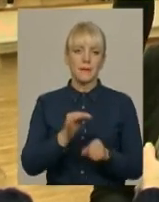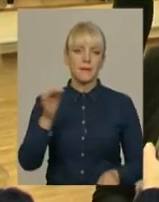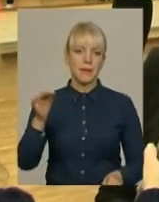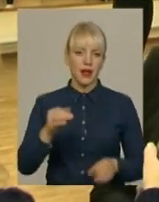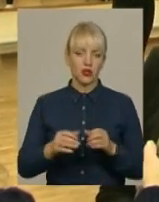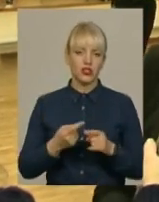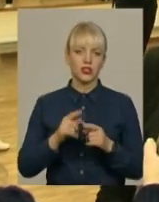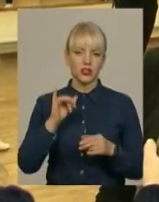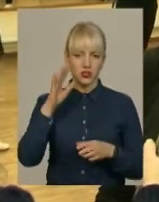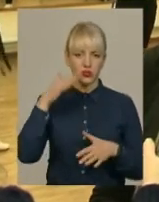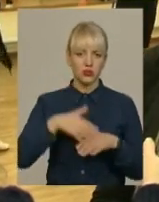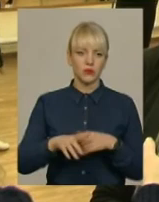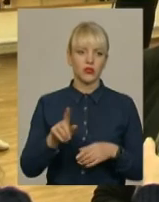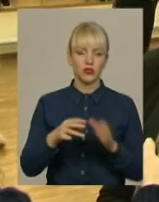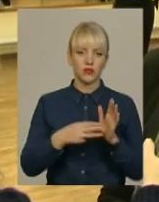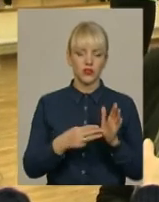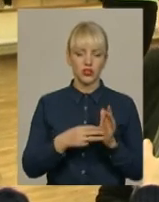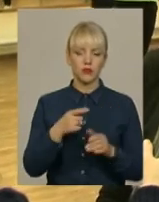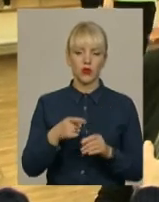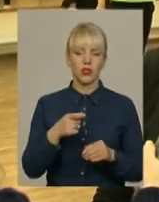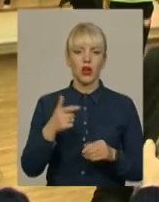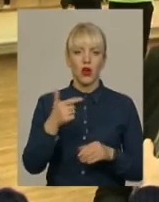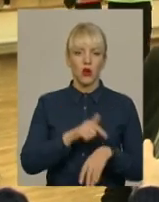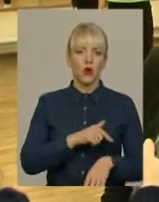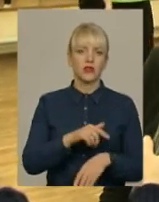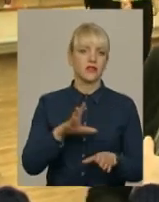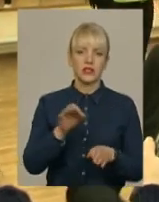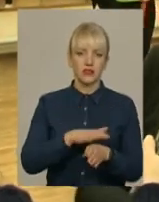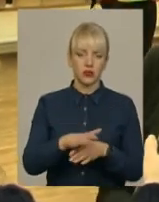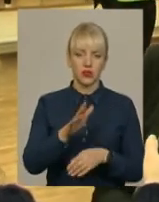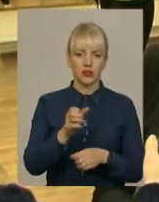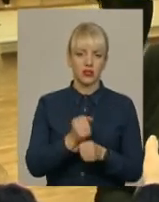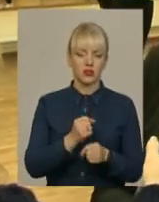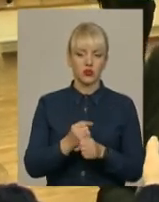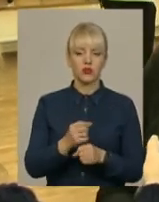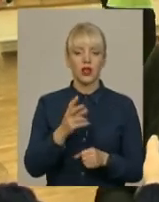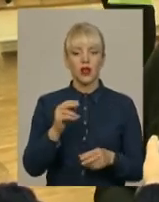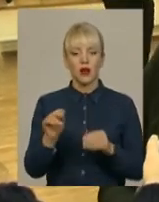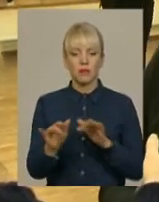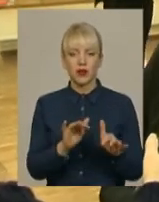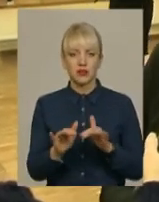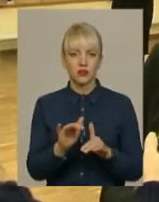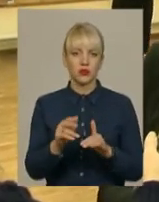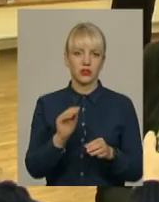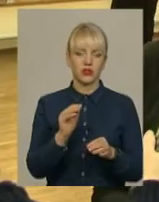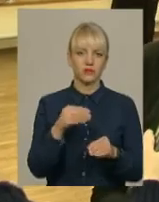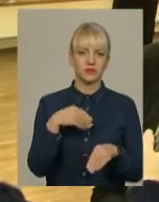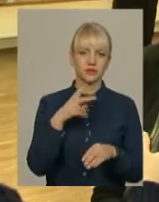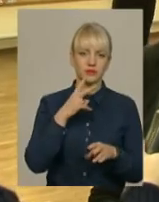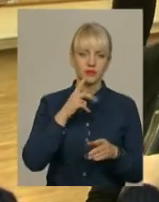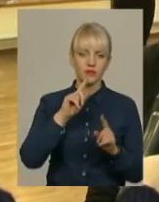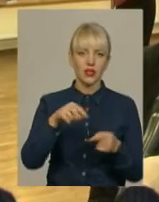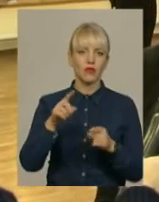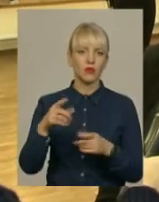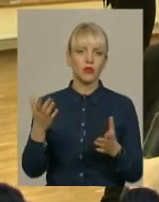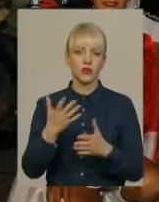не 8 годин танцюють, а працюють з паличкою, ставимо їм рухи, які по вимогам